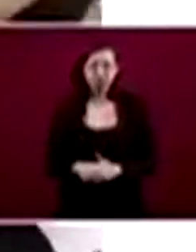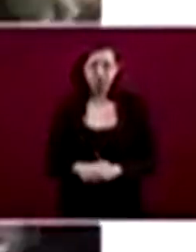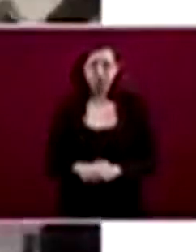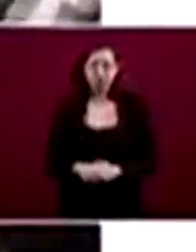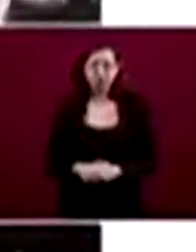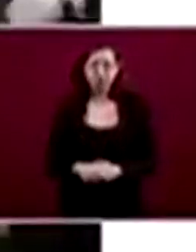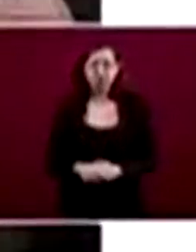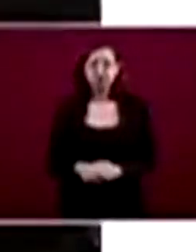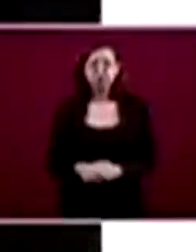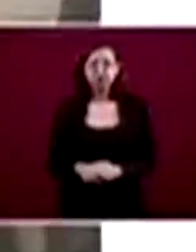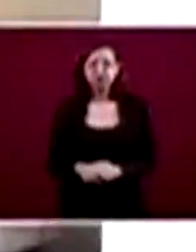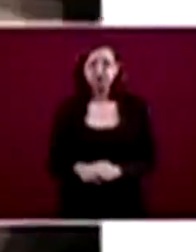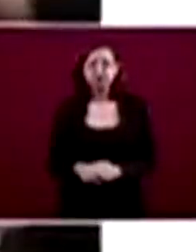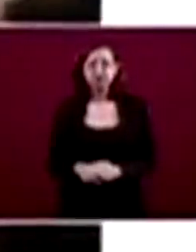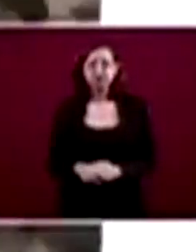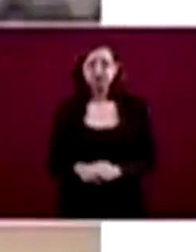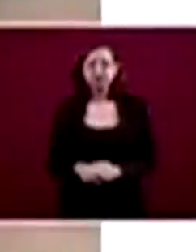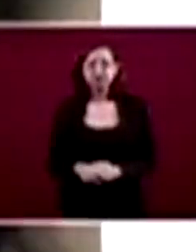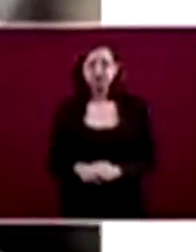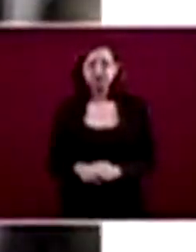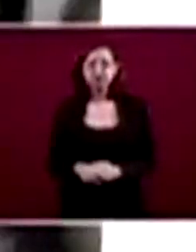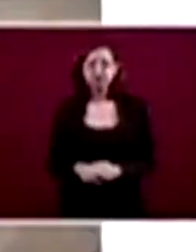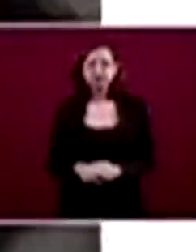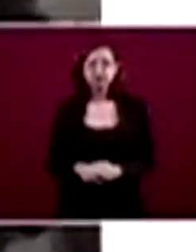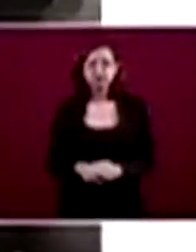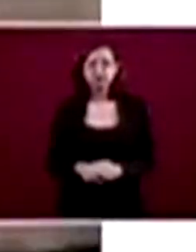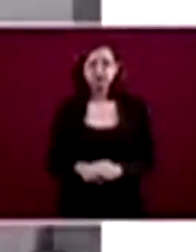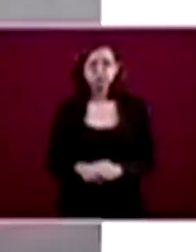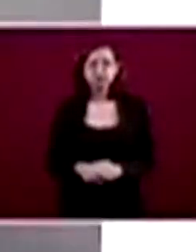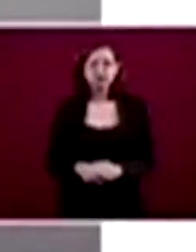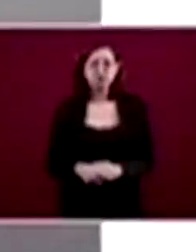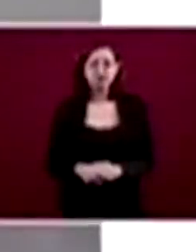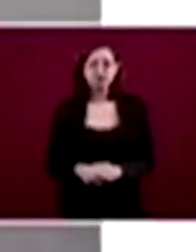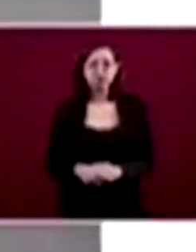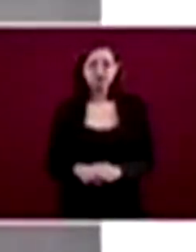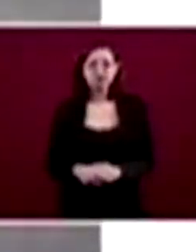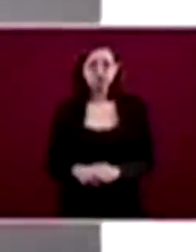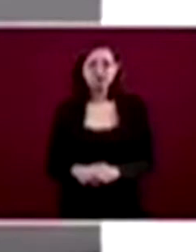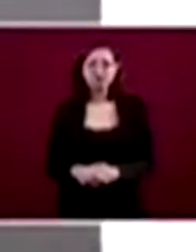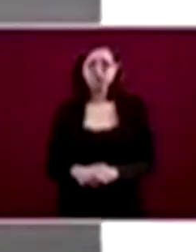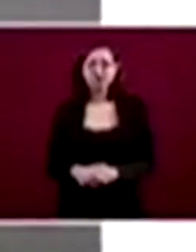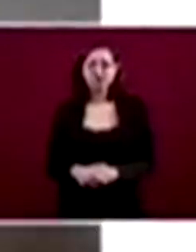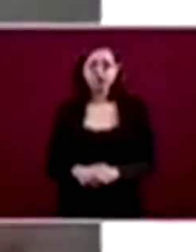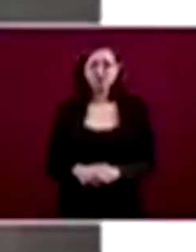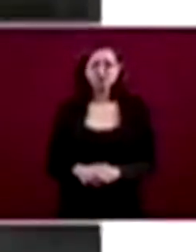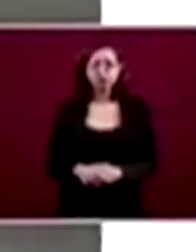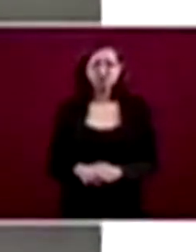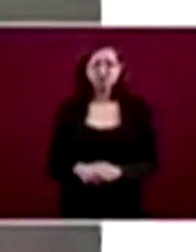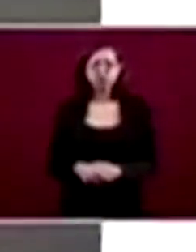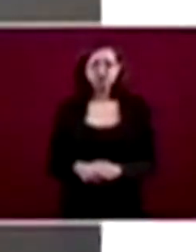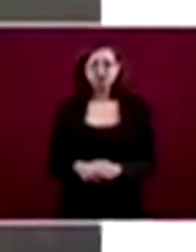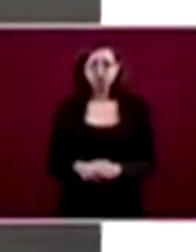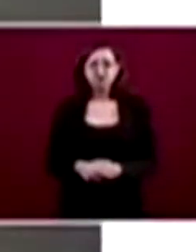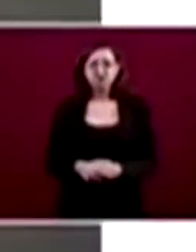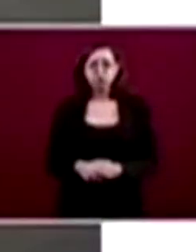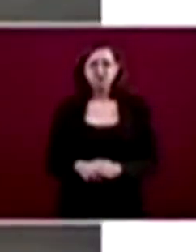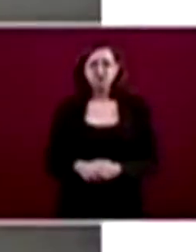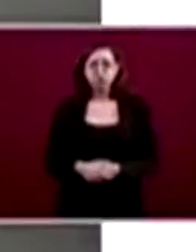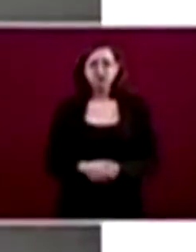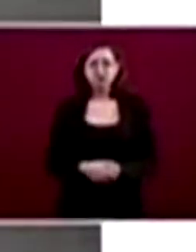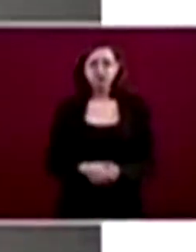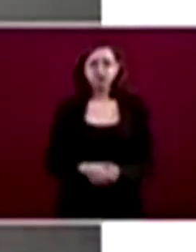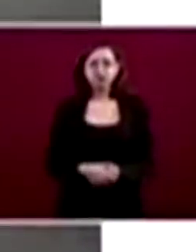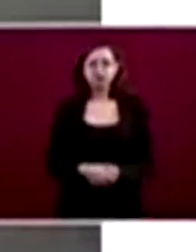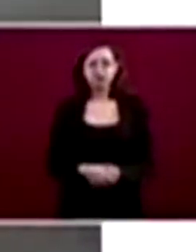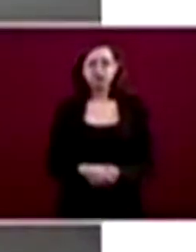Guzmán in der Garage seines Hauses den Soldaten stellt. Das Ganze soll am 18. Oktober passiert sein. Dabei soll El